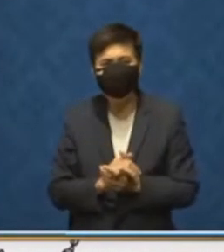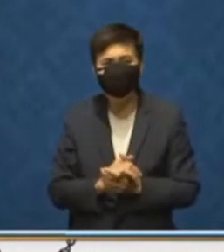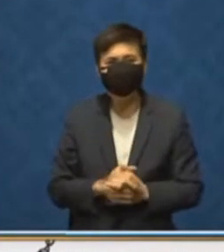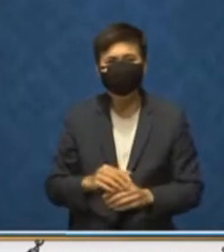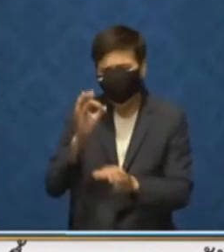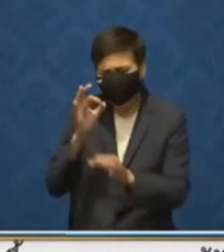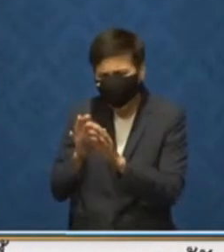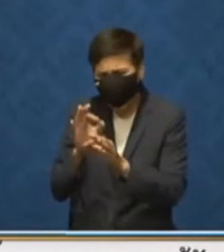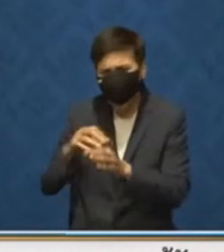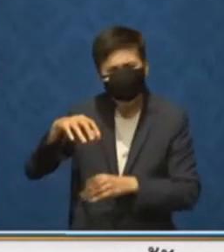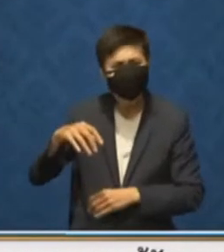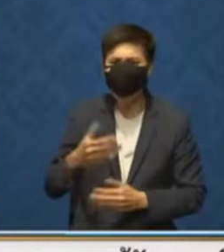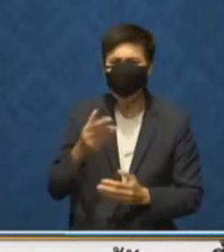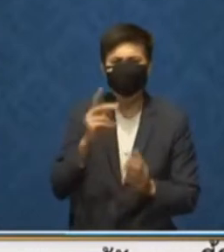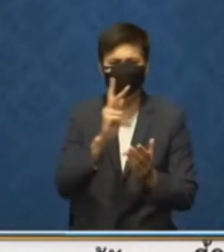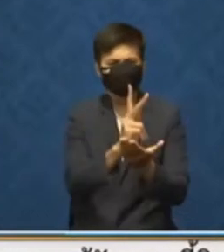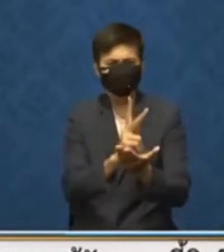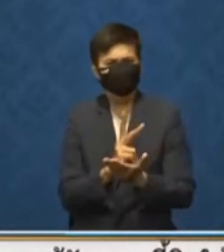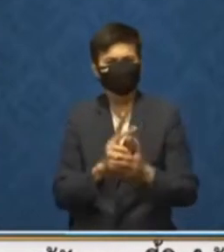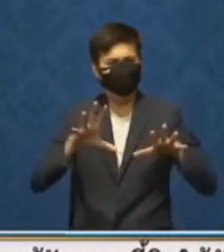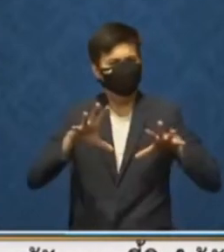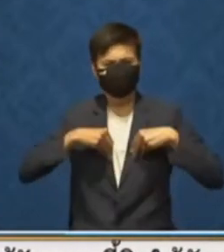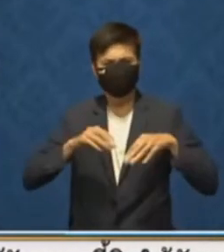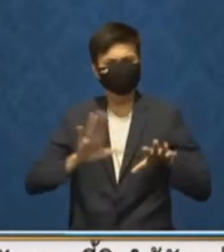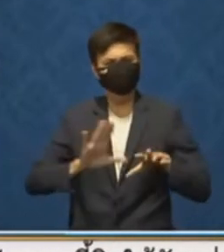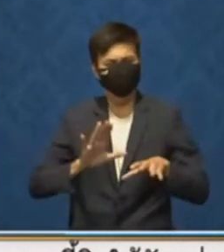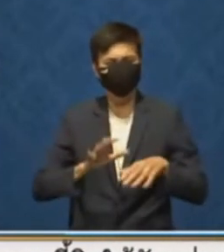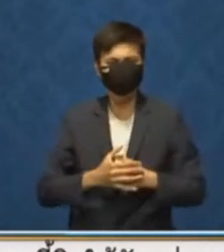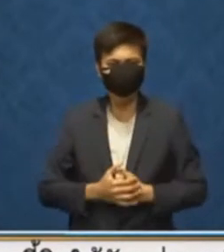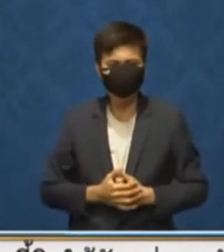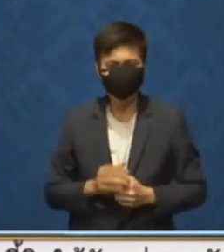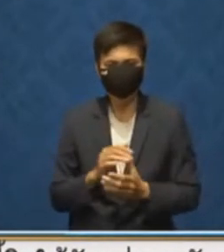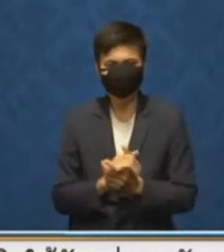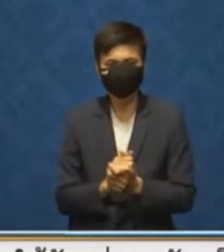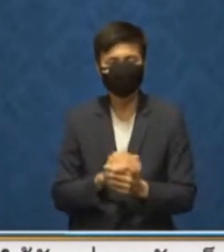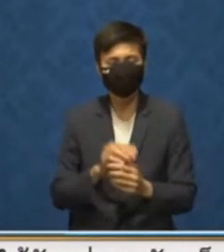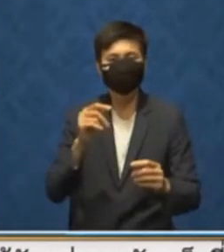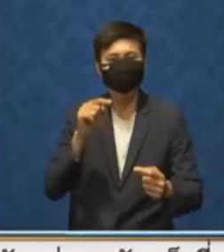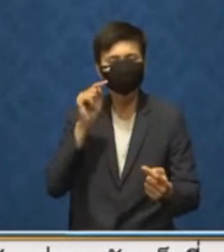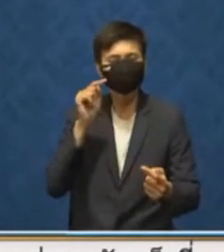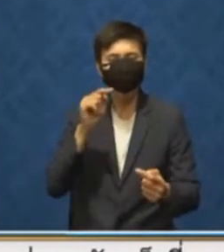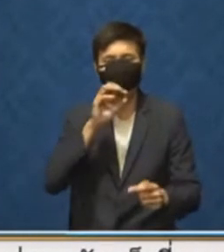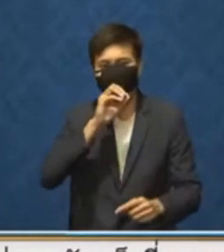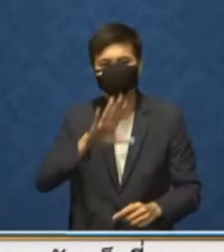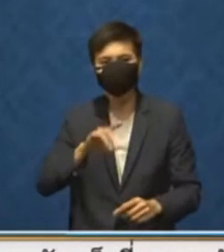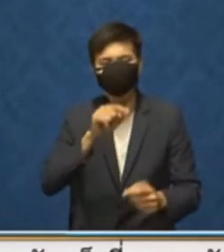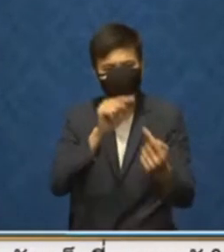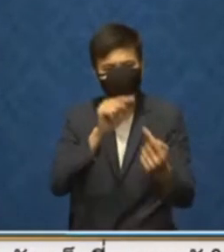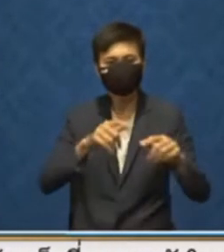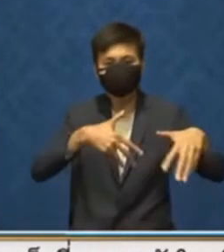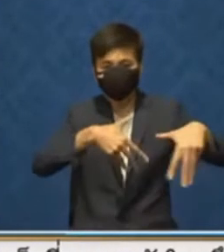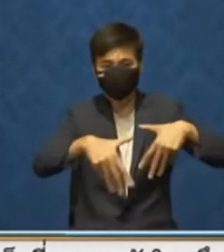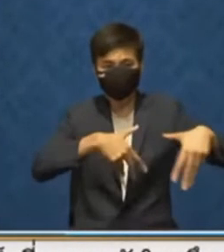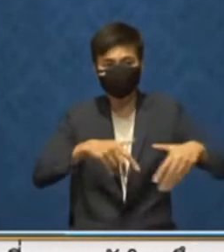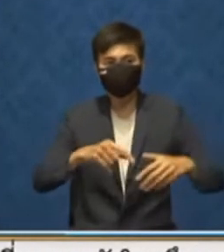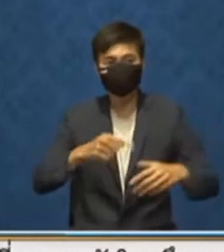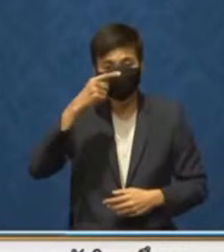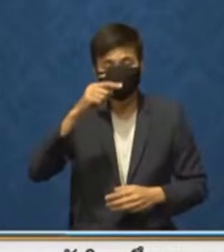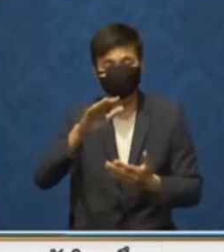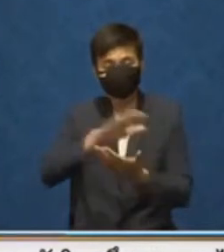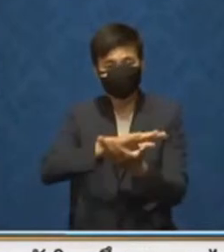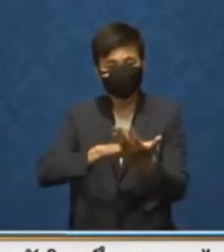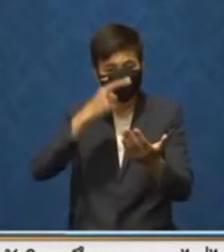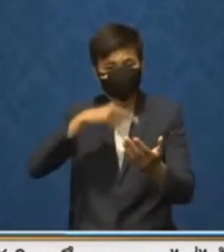กู้พี่น้องครับกราบเรียนพ่อทานถ่ายไปถึงพี่น้องประชาชนคนไทยทั้งแผ่นดินถ้าพจน์เป็นนายกผมจะทำไงหรือ